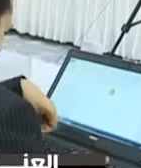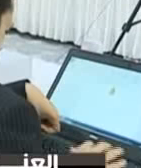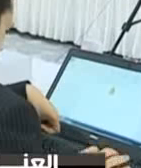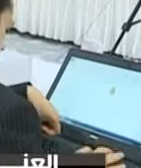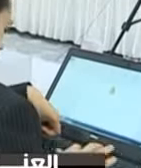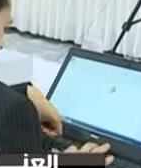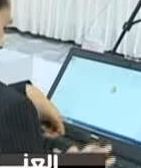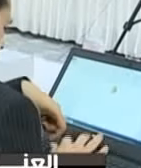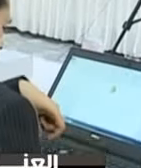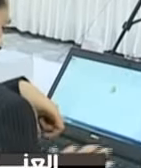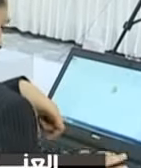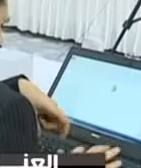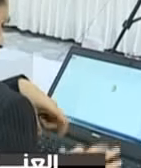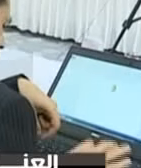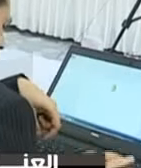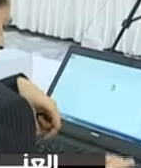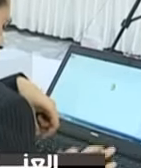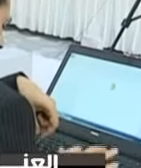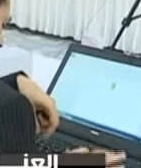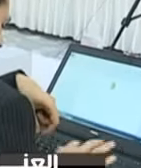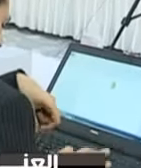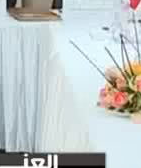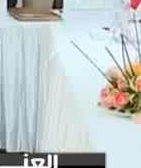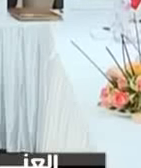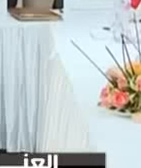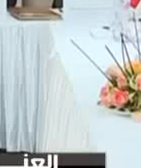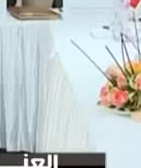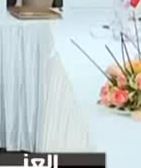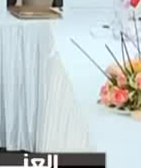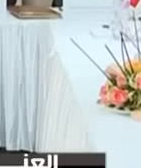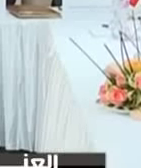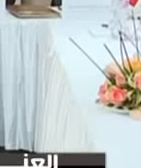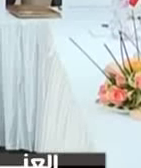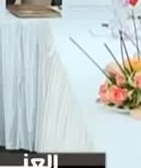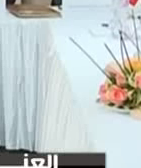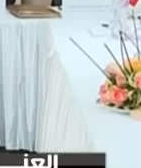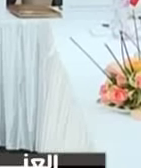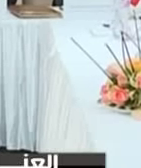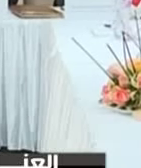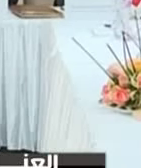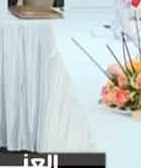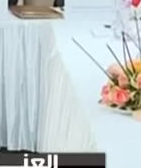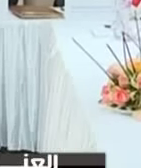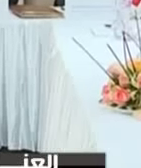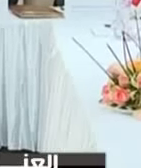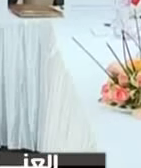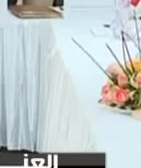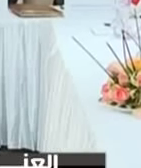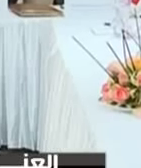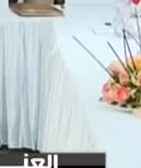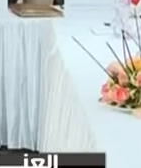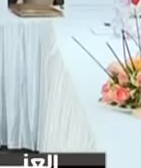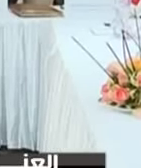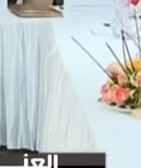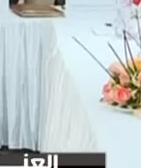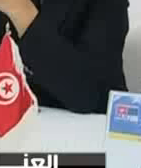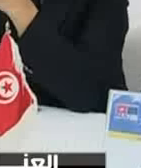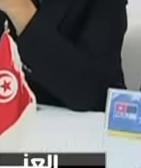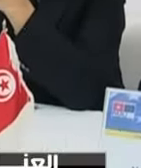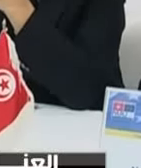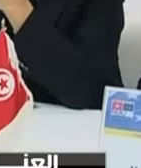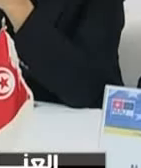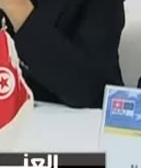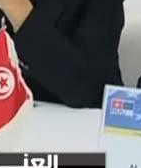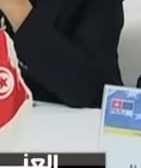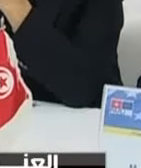متابعة مدى تقدم إنجاز مشاريع بناء وتأهيل المحاكم والسجون في تونس موضوع اجتماع لجنة القيادة لبرنامج